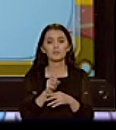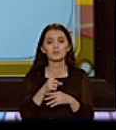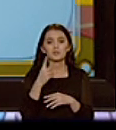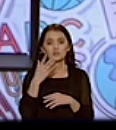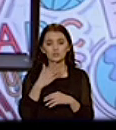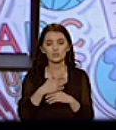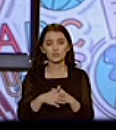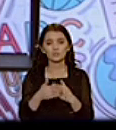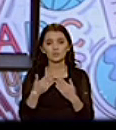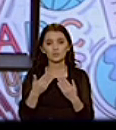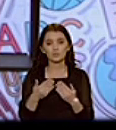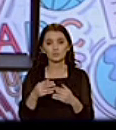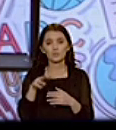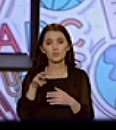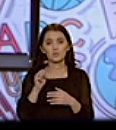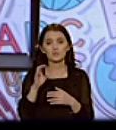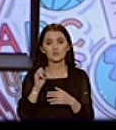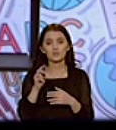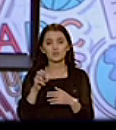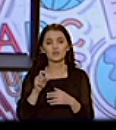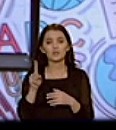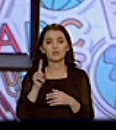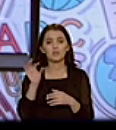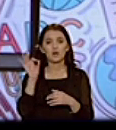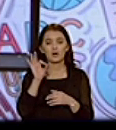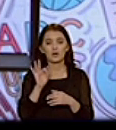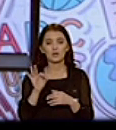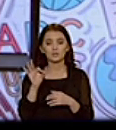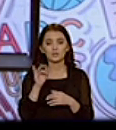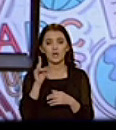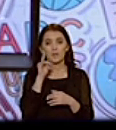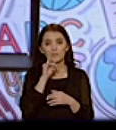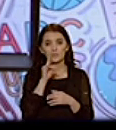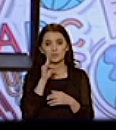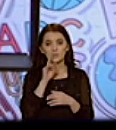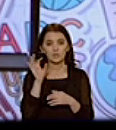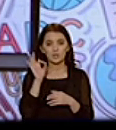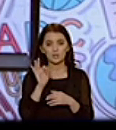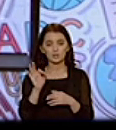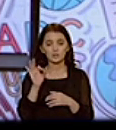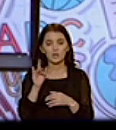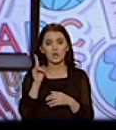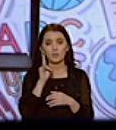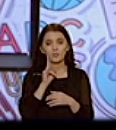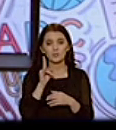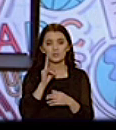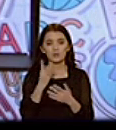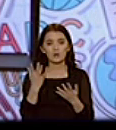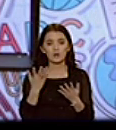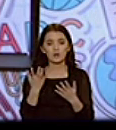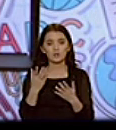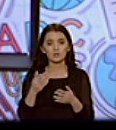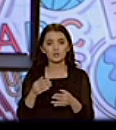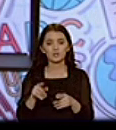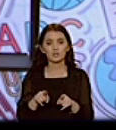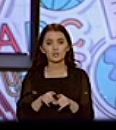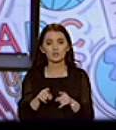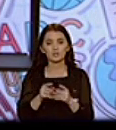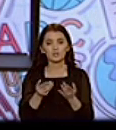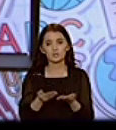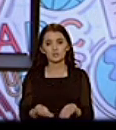tushunarlimi? Ushbu masalamiz nima haqida ekan? Benzin haqida ekan. Benzin qanday idishga quyilar